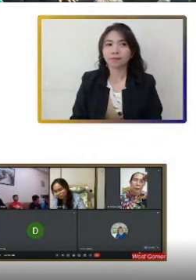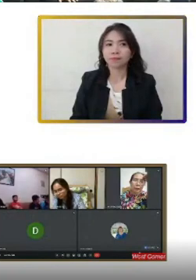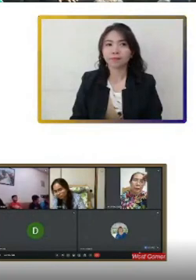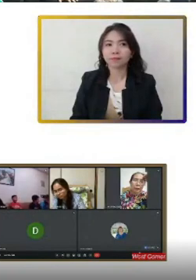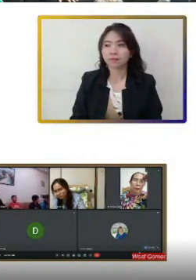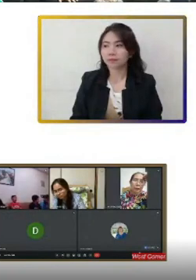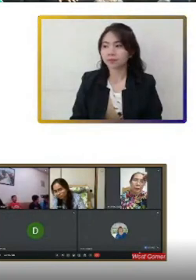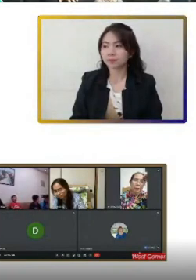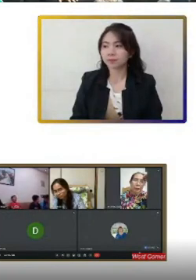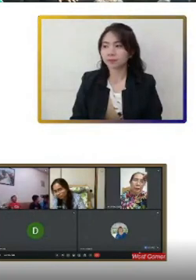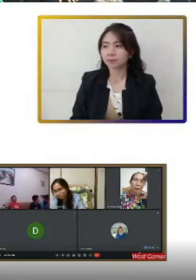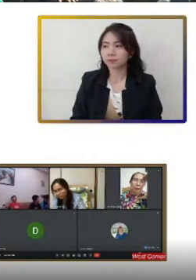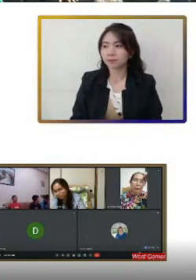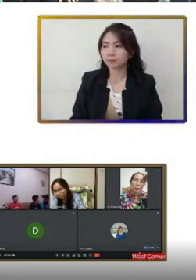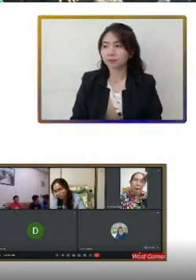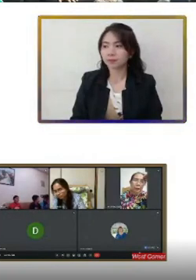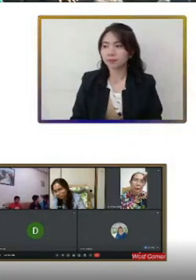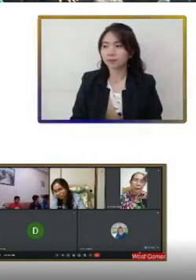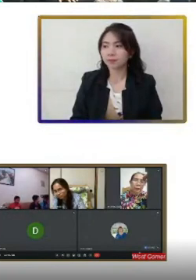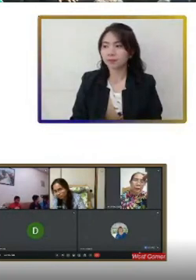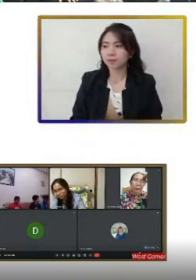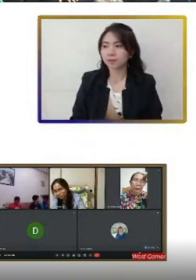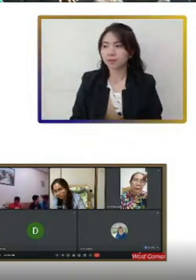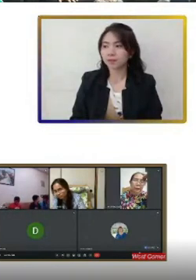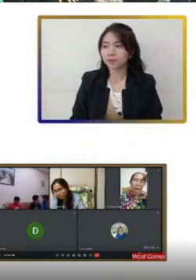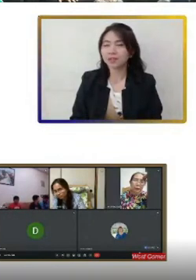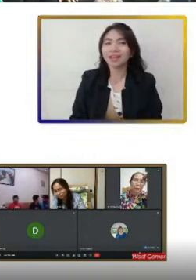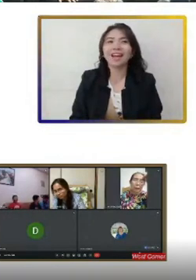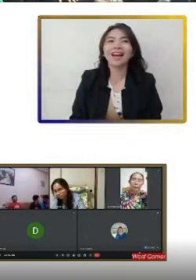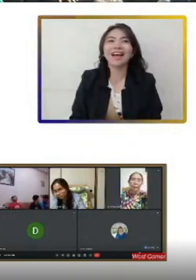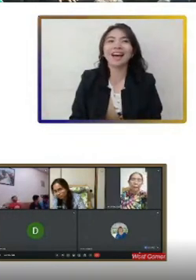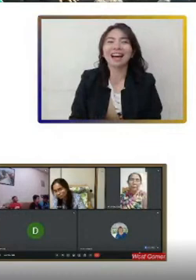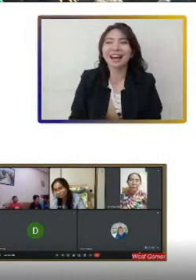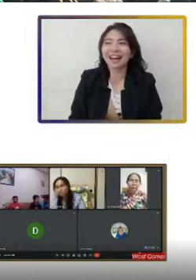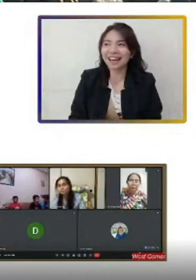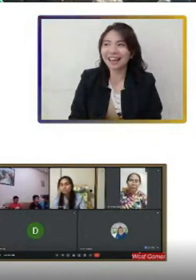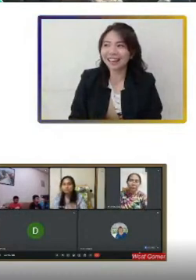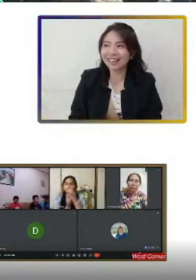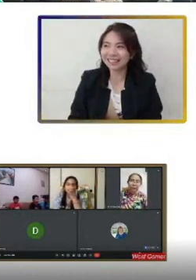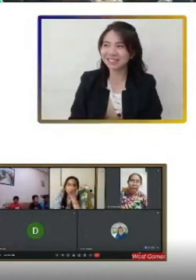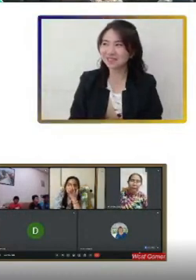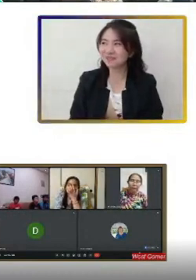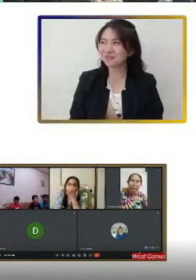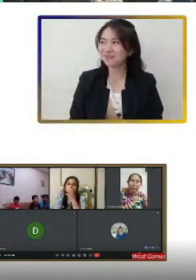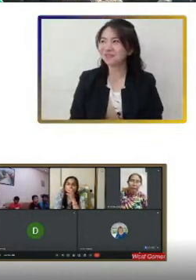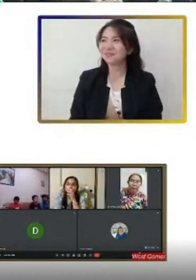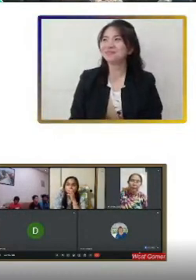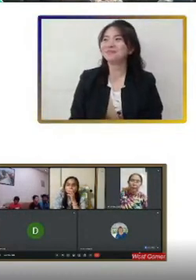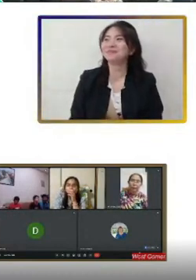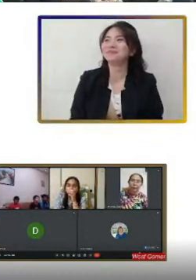Kimberly. Kim. Ayan, si Kimberly. Ayan. Kala ko nanay mo. Ayan.